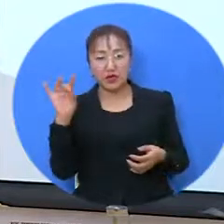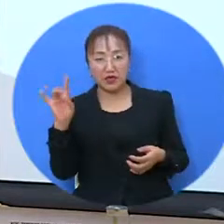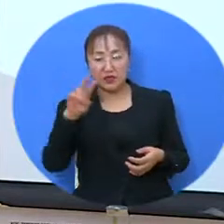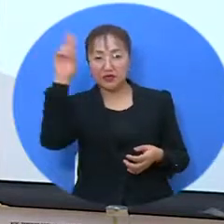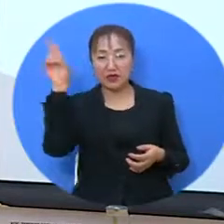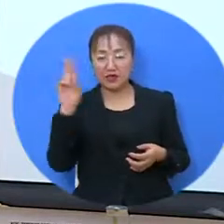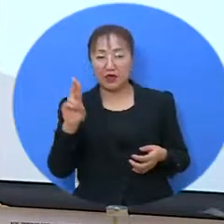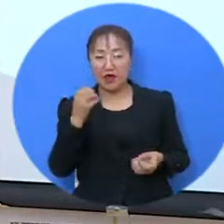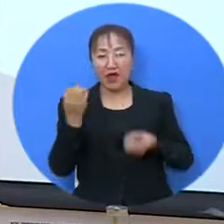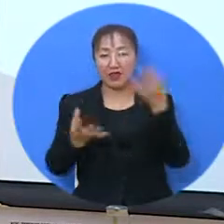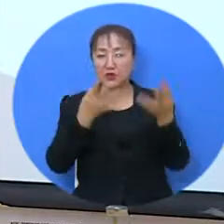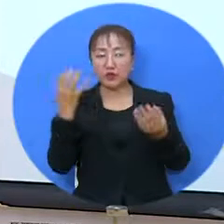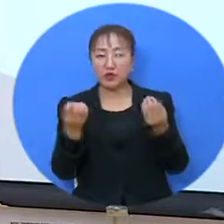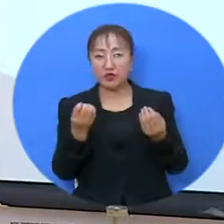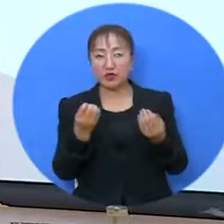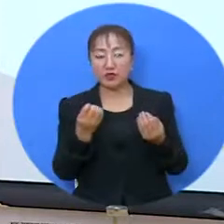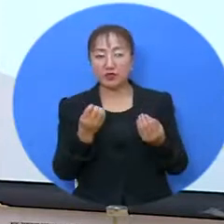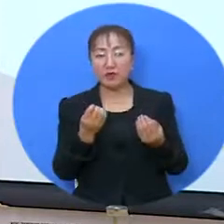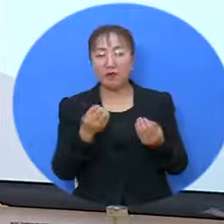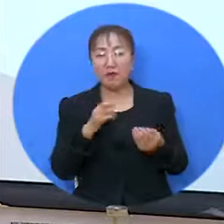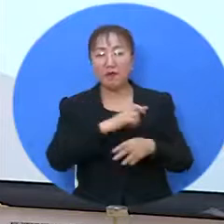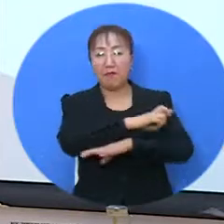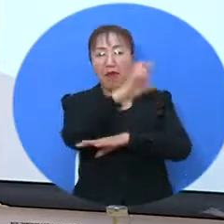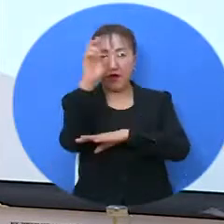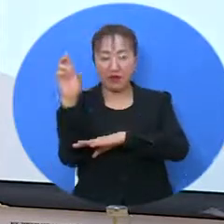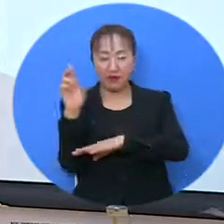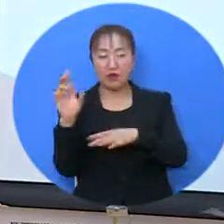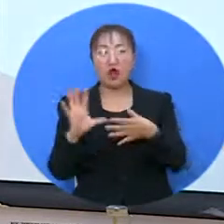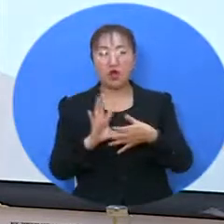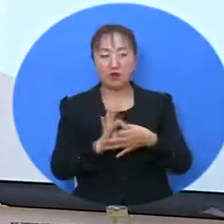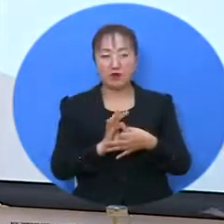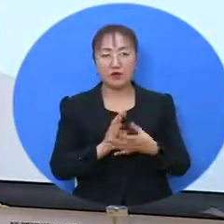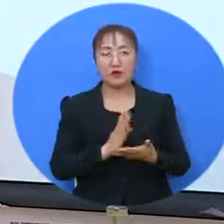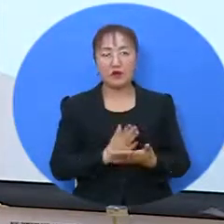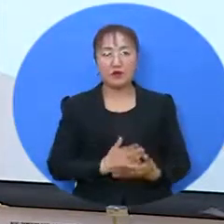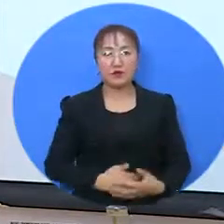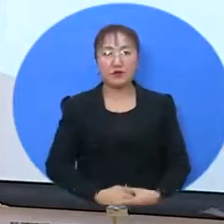усан, байгалийн хүчин зүйлээс хамаардаг ахнаа.